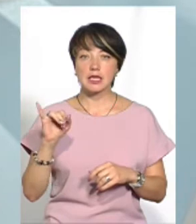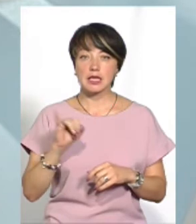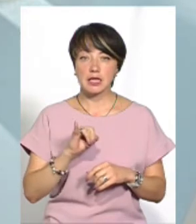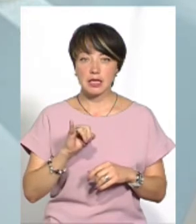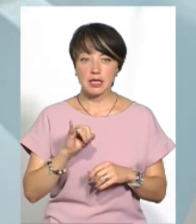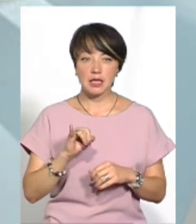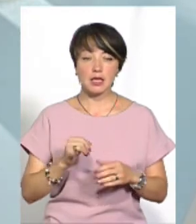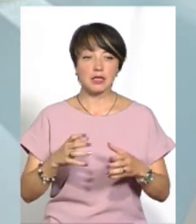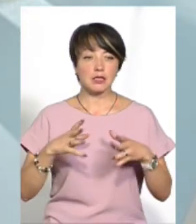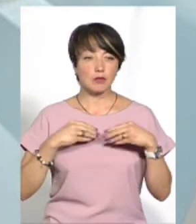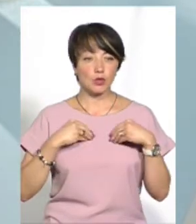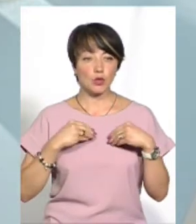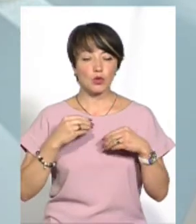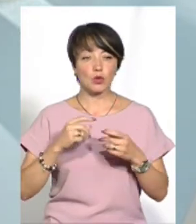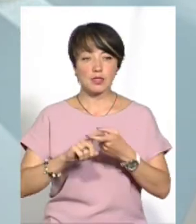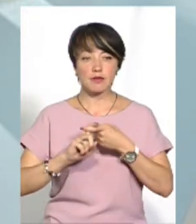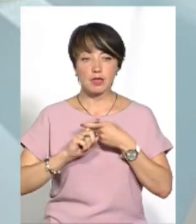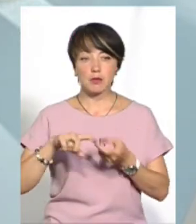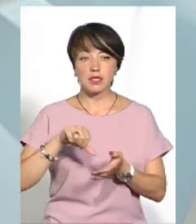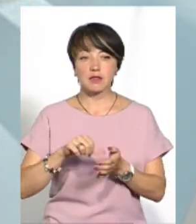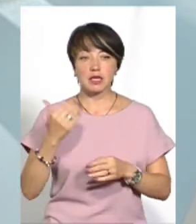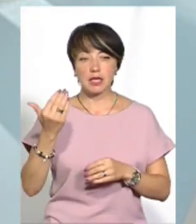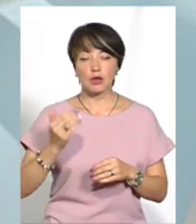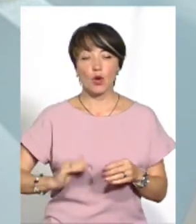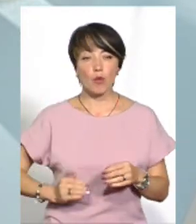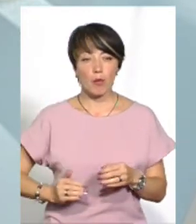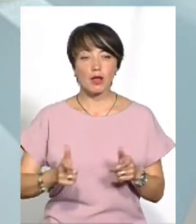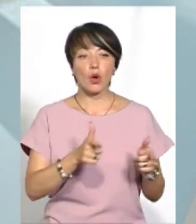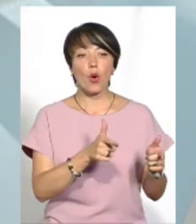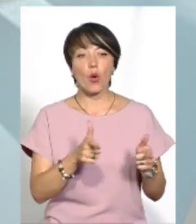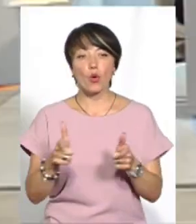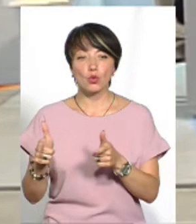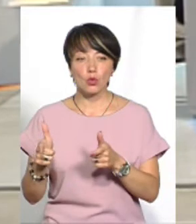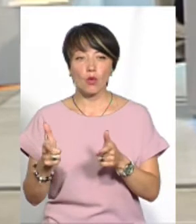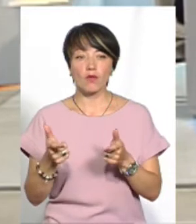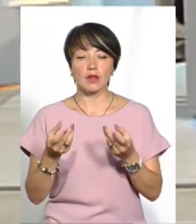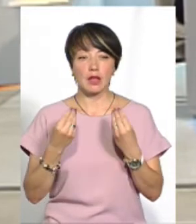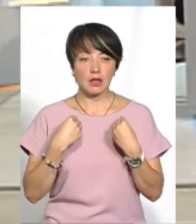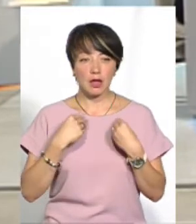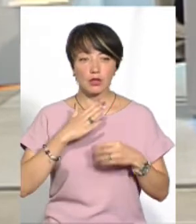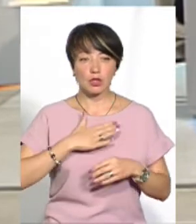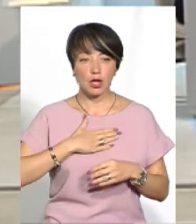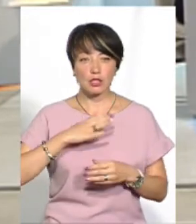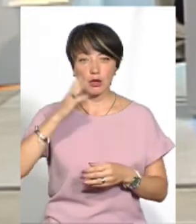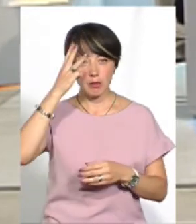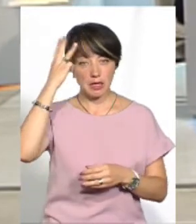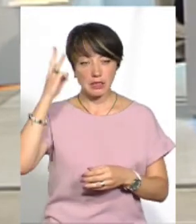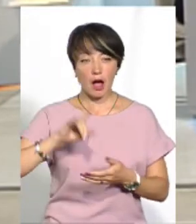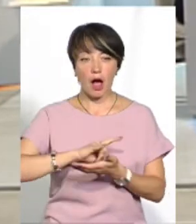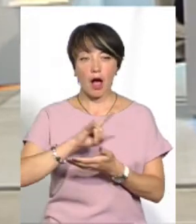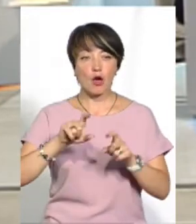за мною вже зв'язувалися представники їхніх компаній, які готові сьогодні надати для нашого Хмельницького